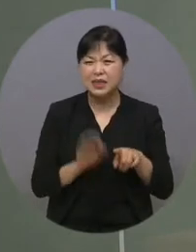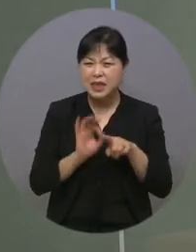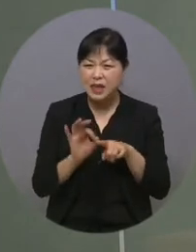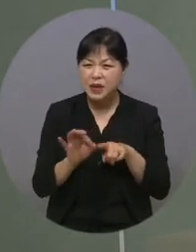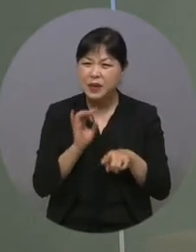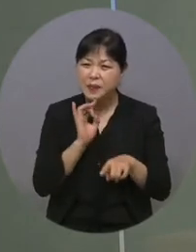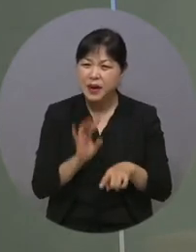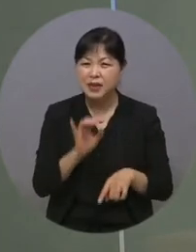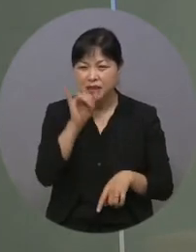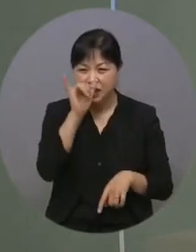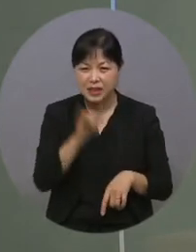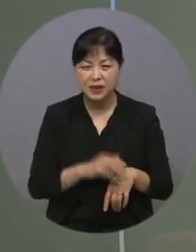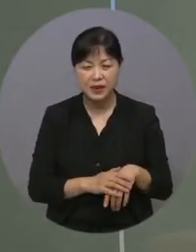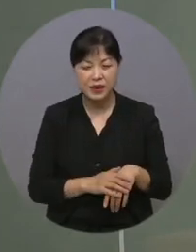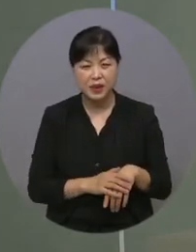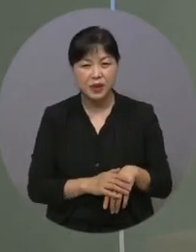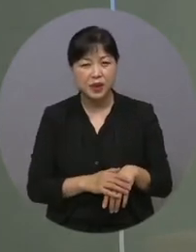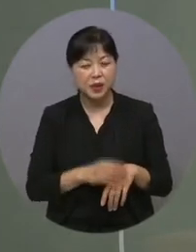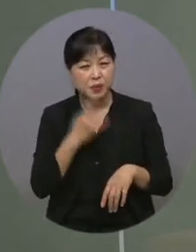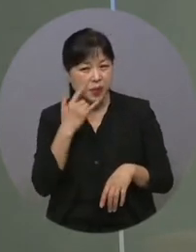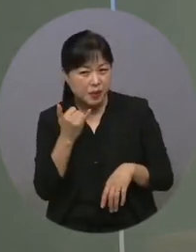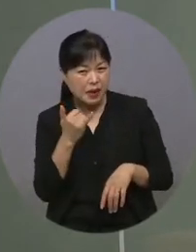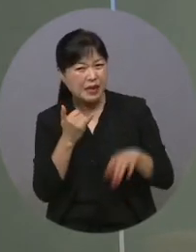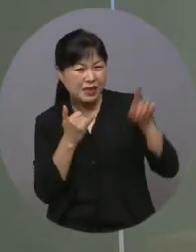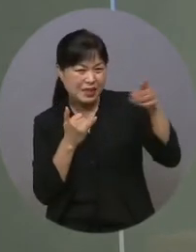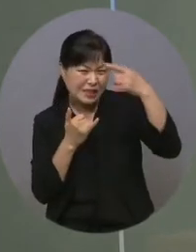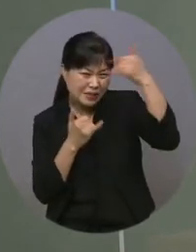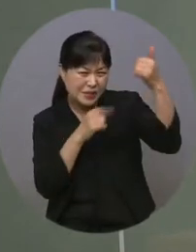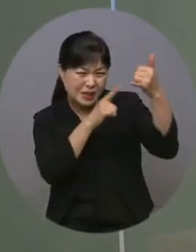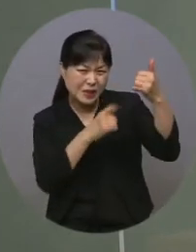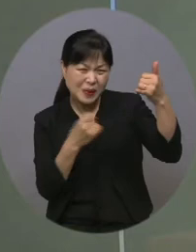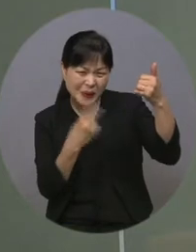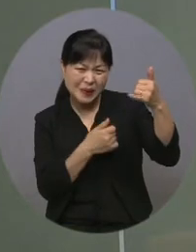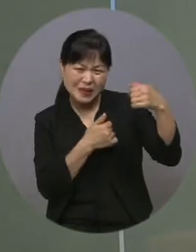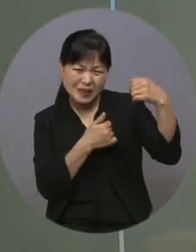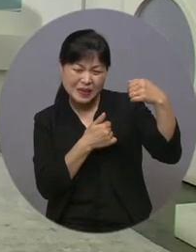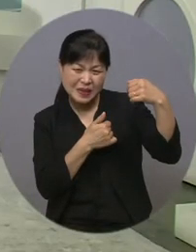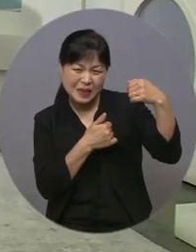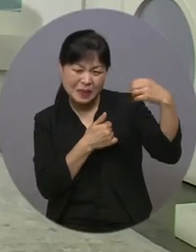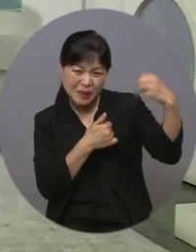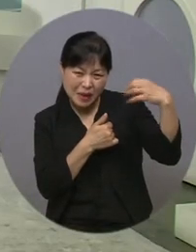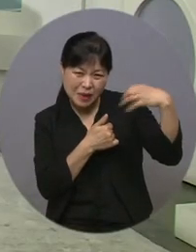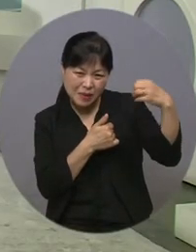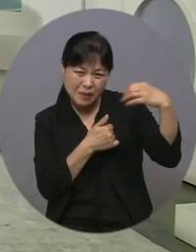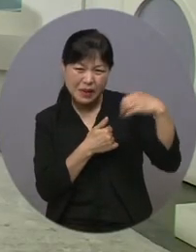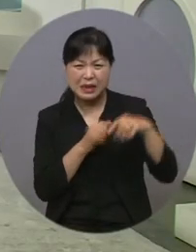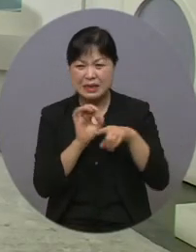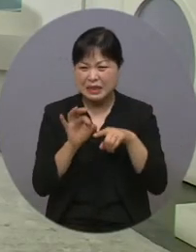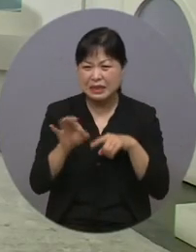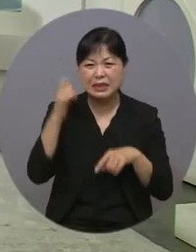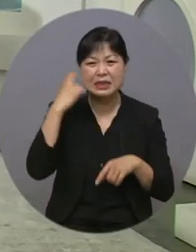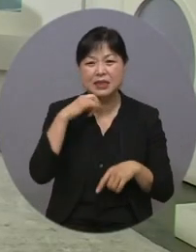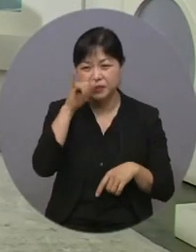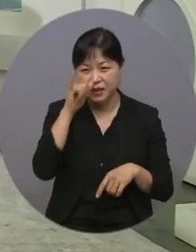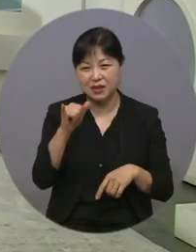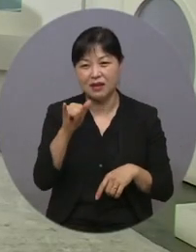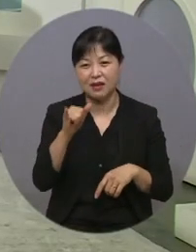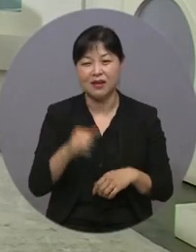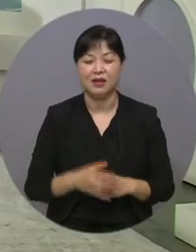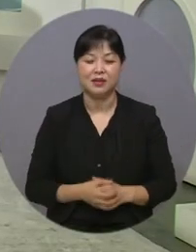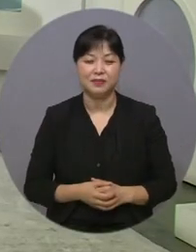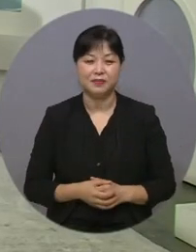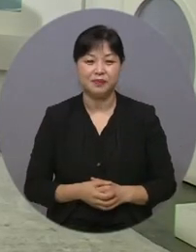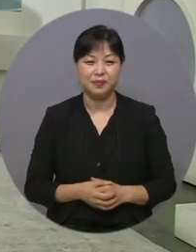그게 잔소리로 들을 수도 있는데 그런 유년기의 교육 중에서